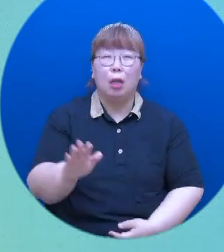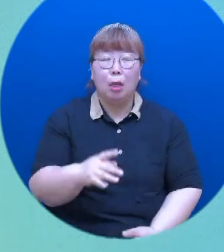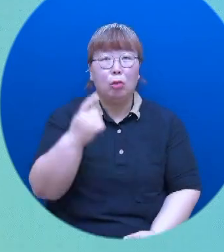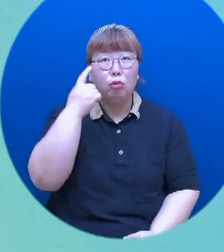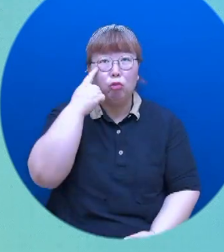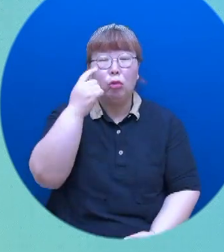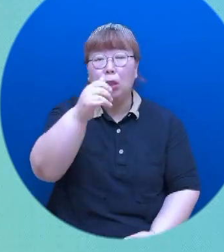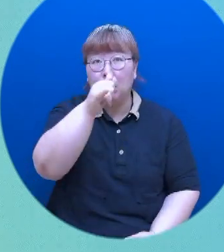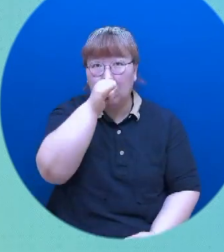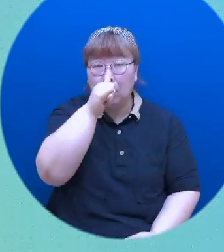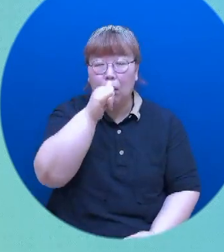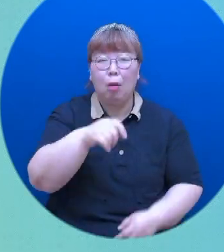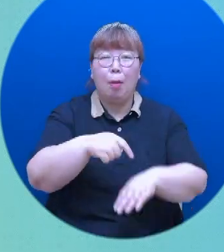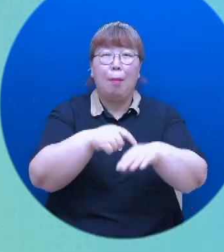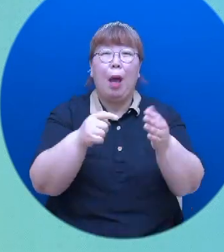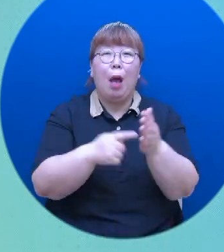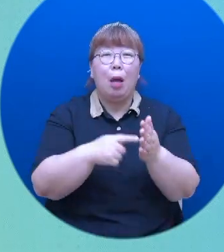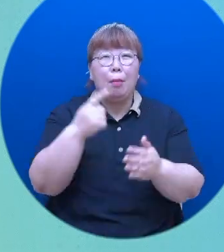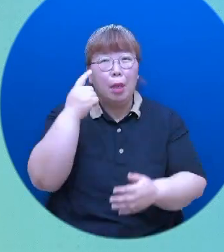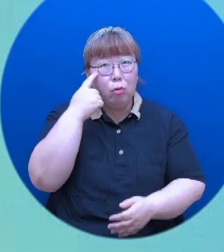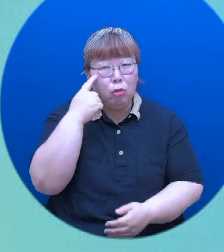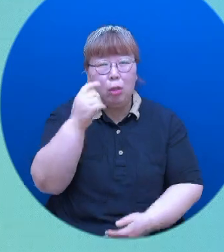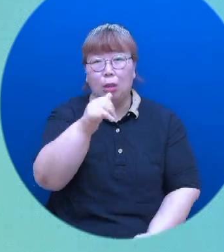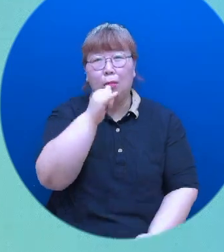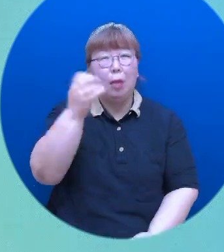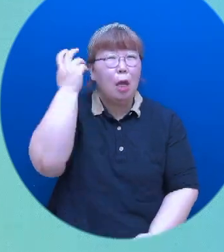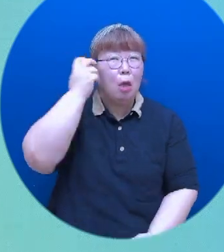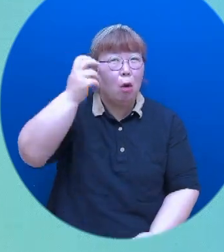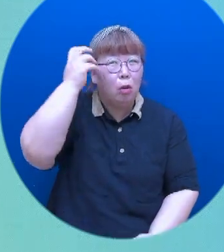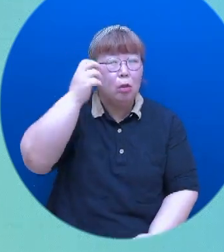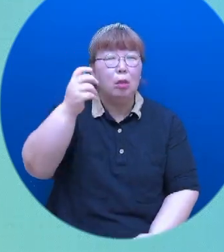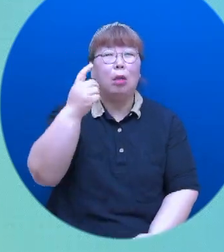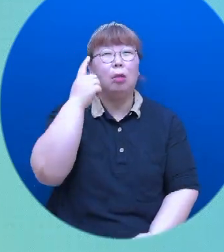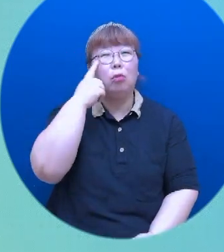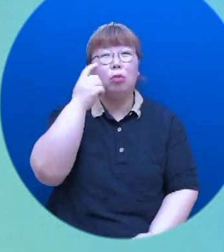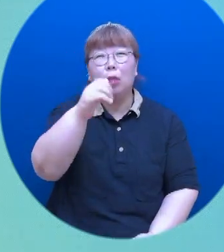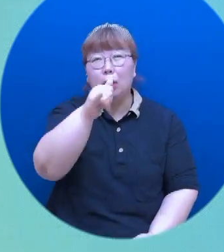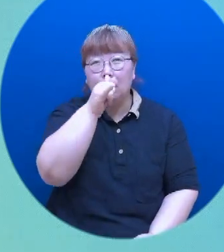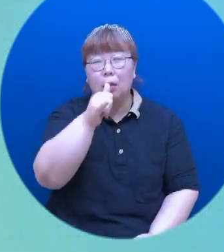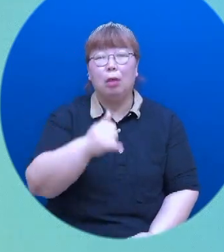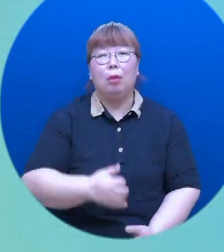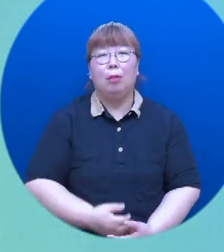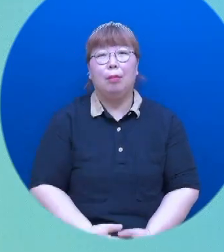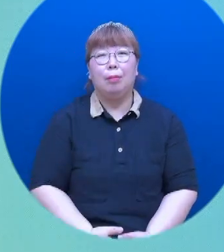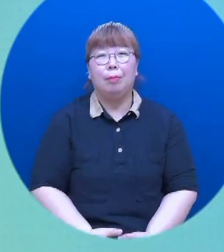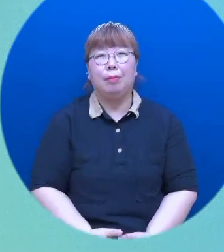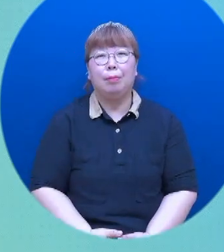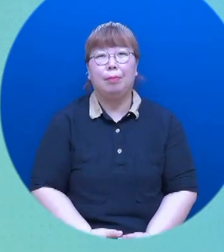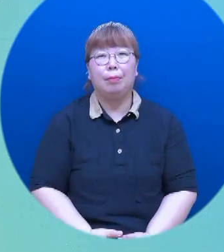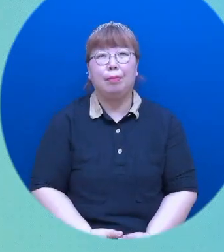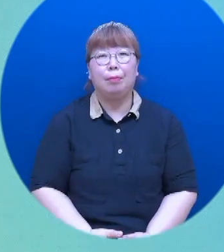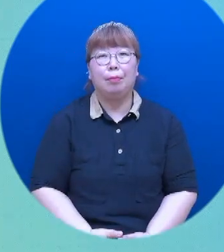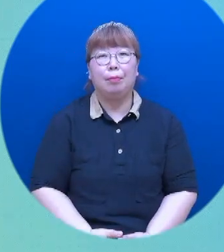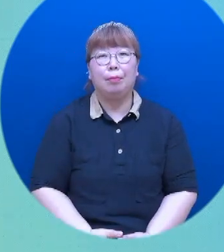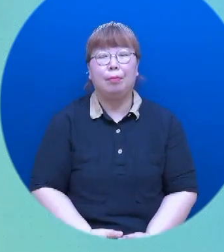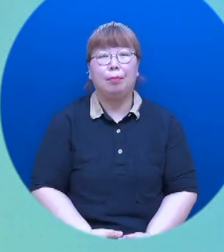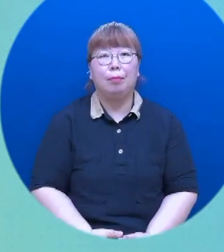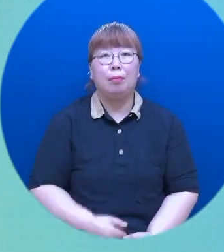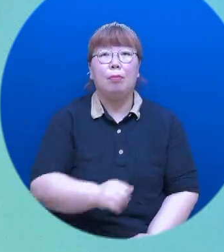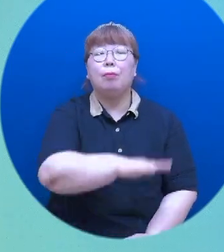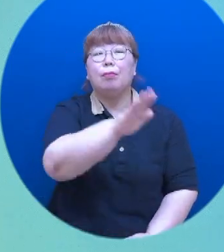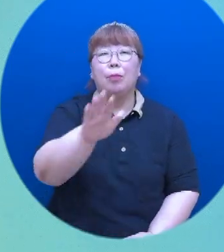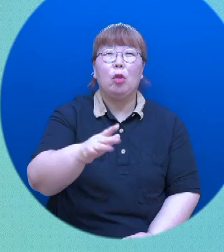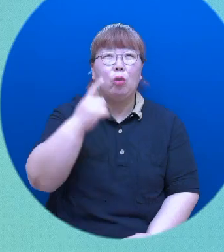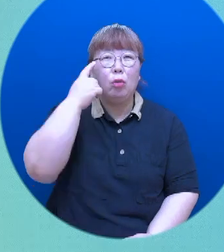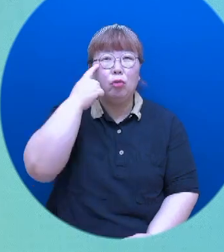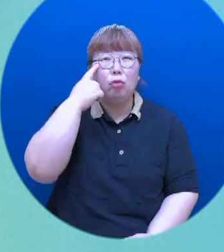시만이 있습니다. 영안이 있습니다. 그 얘기 많이 듣잖아요. 육안, 우리의 눈으로 보는